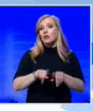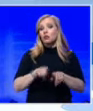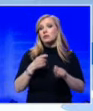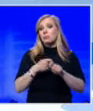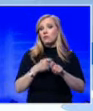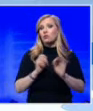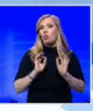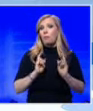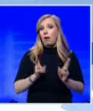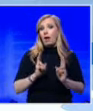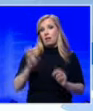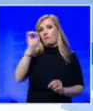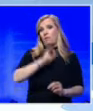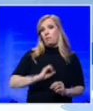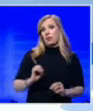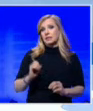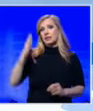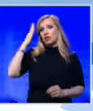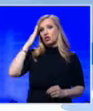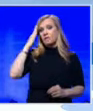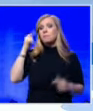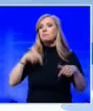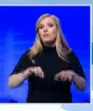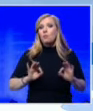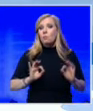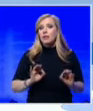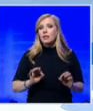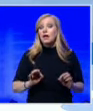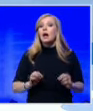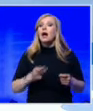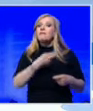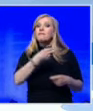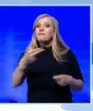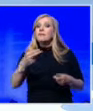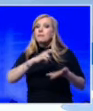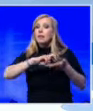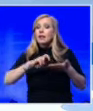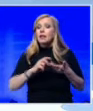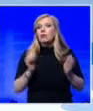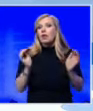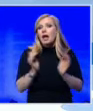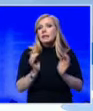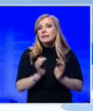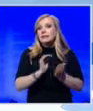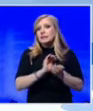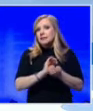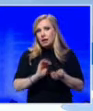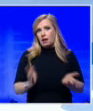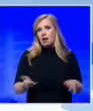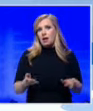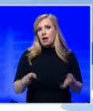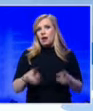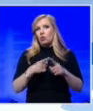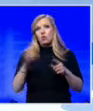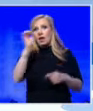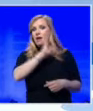държави. Към момента знаете, че в България корпоративният данък е един от най-низките, почти най-низкият в Европейския